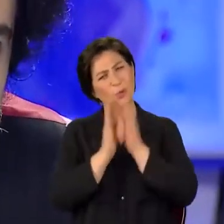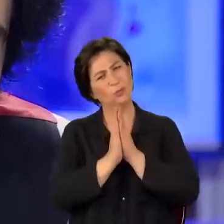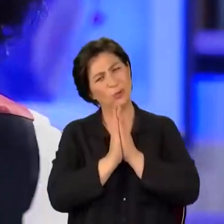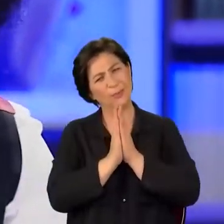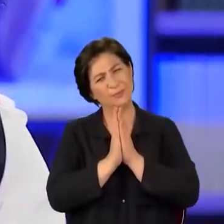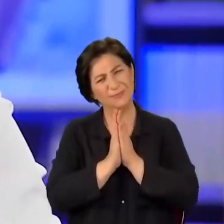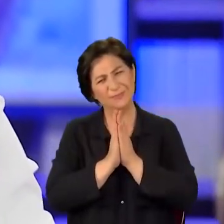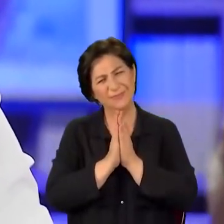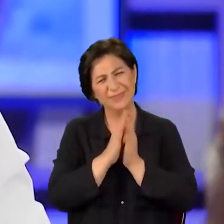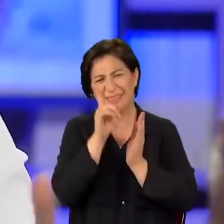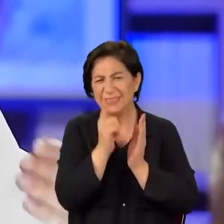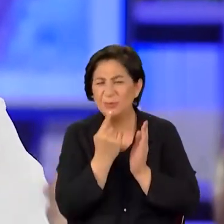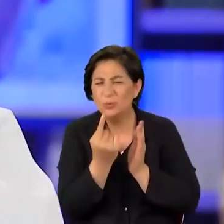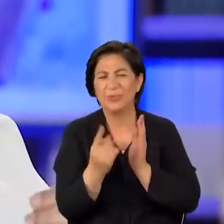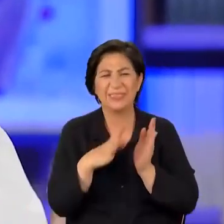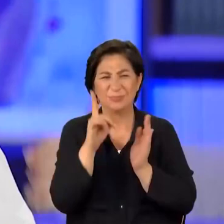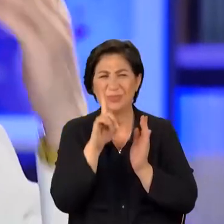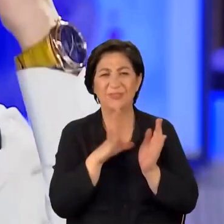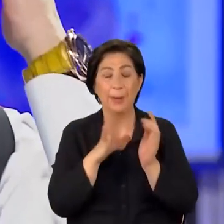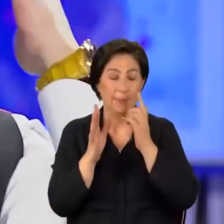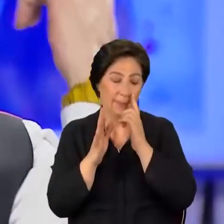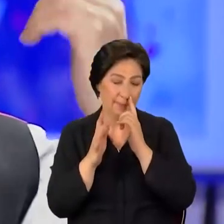dilerim araya şunu anlatayım. Bu